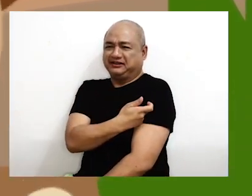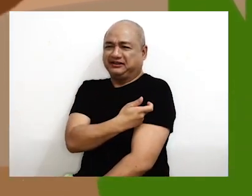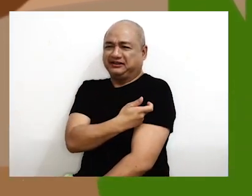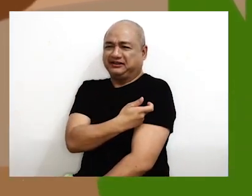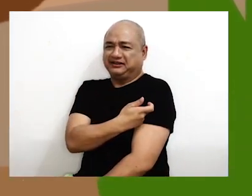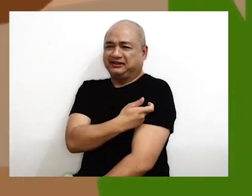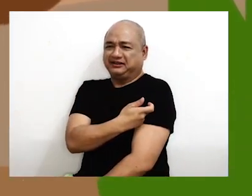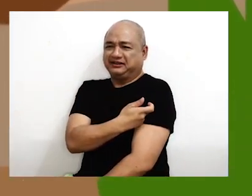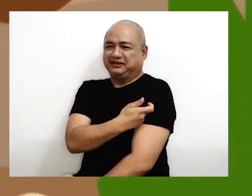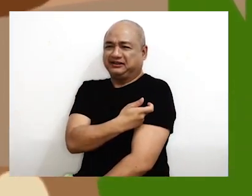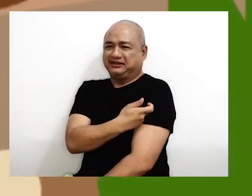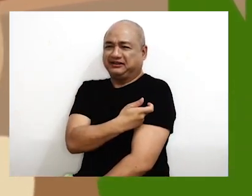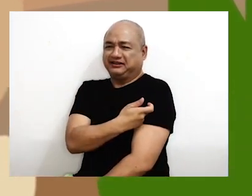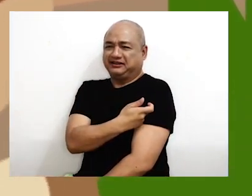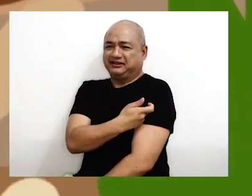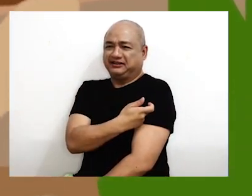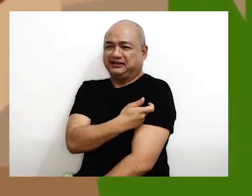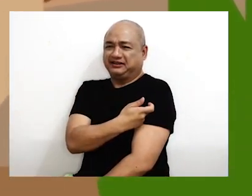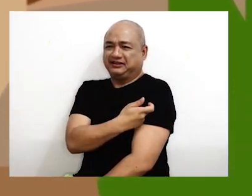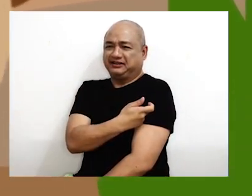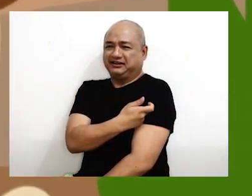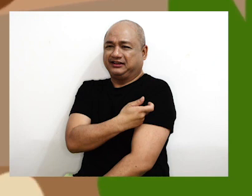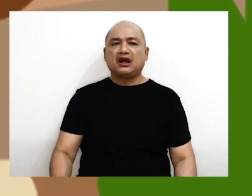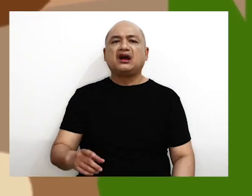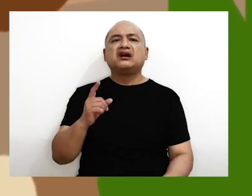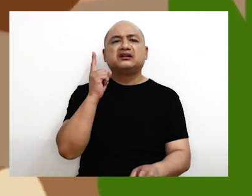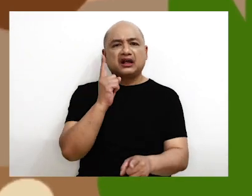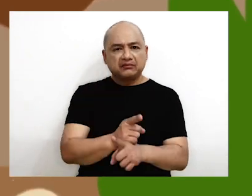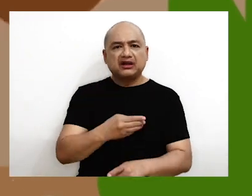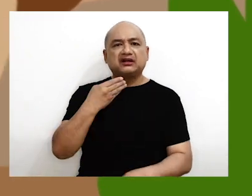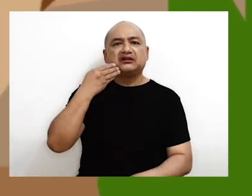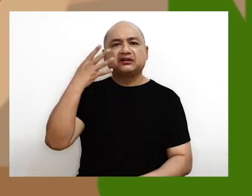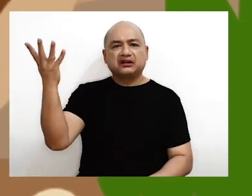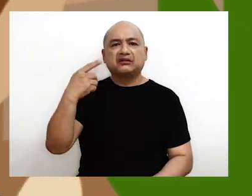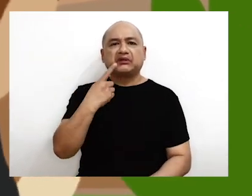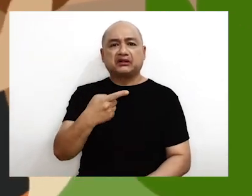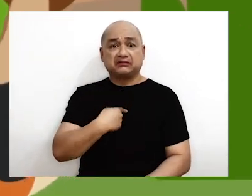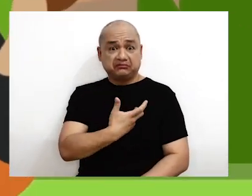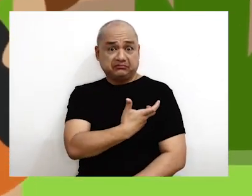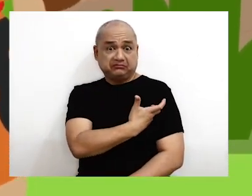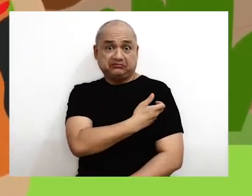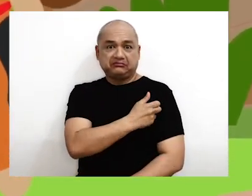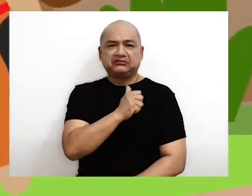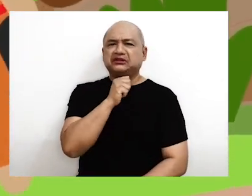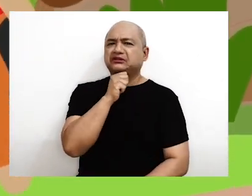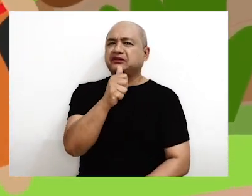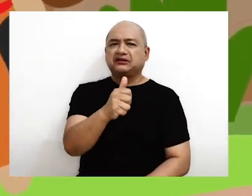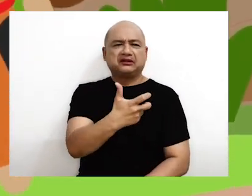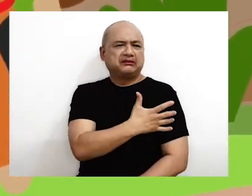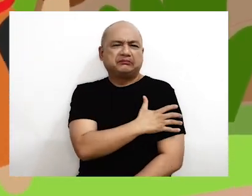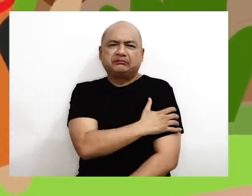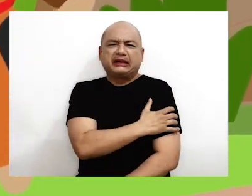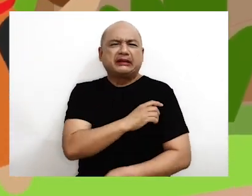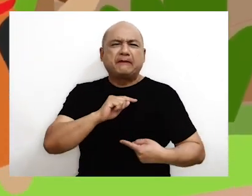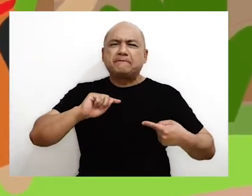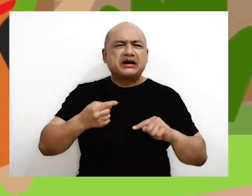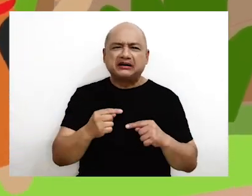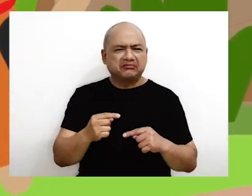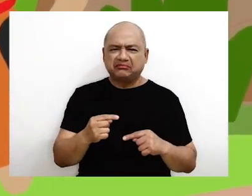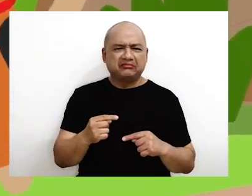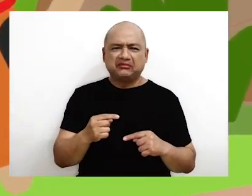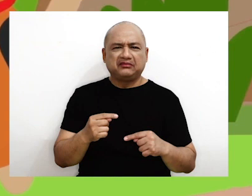Tama ka, Bikbik. Hindi pala masakit ang bakuna. Pakiramdam ko nga, mas naging malakas na nga